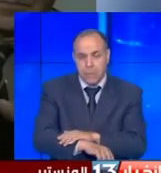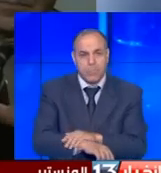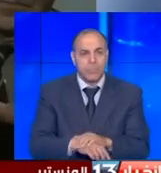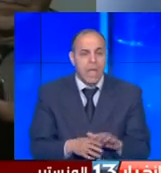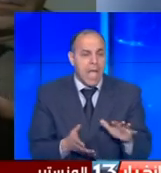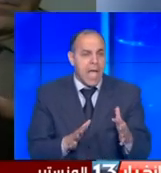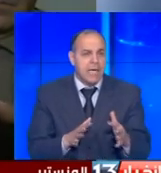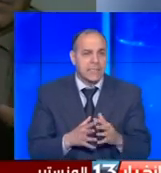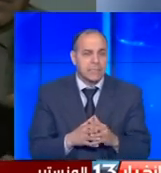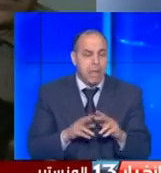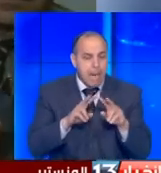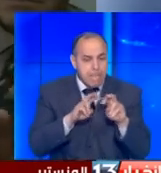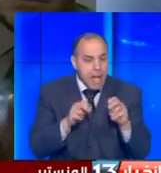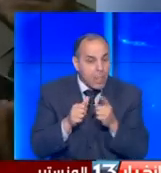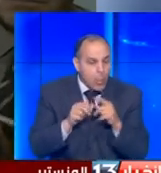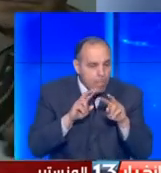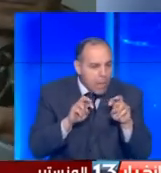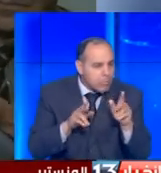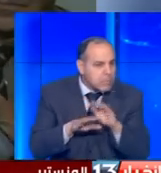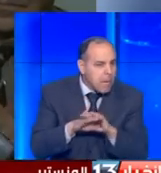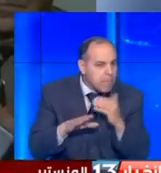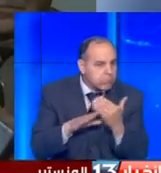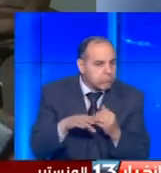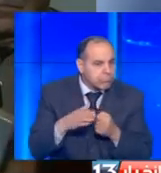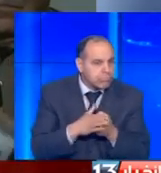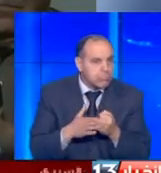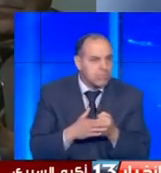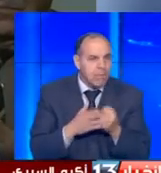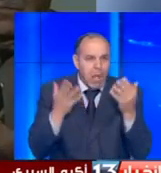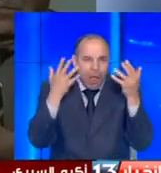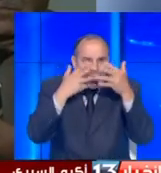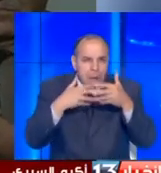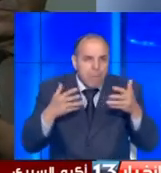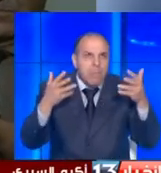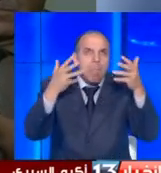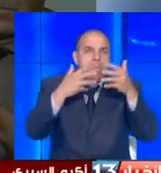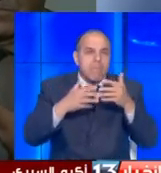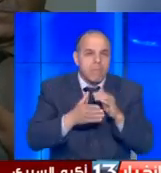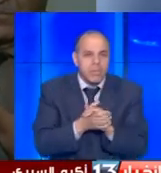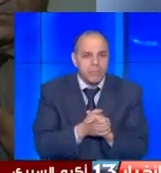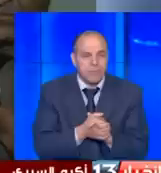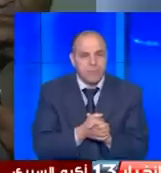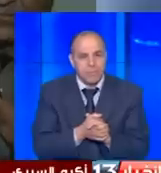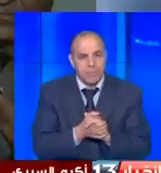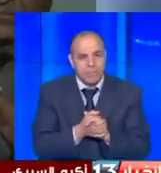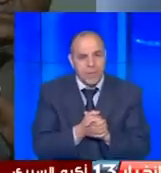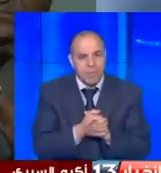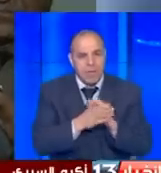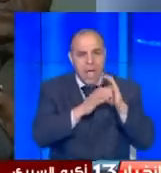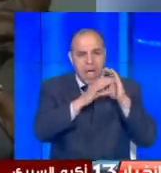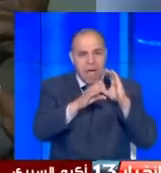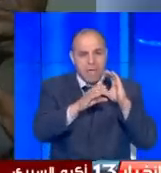حسب الأبحاث الأولية أنه ثم حالة ضباب كثيف، وثم حافلة